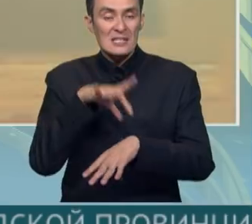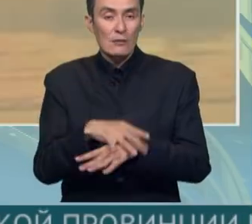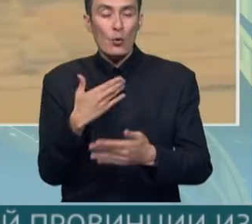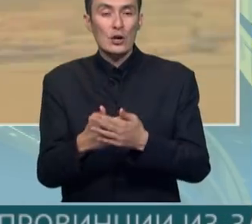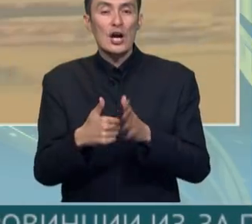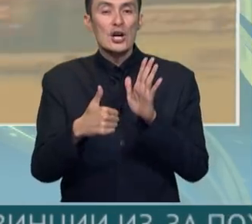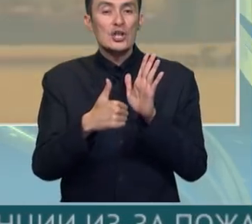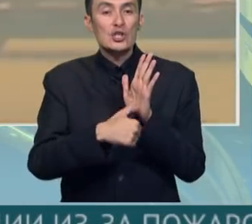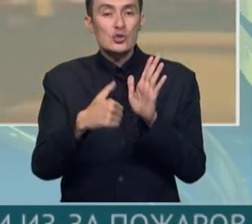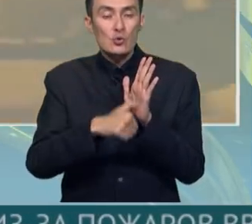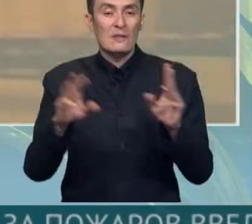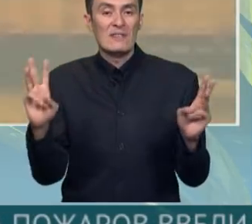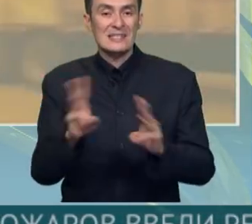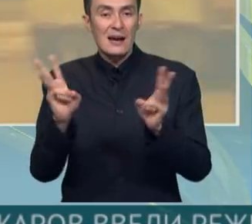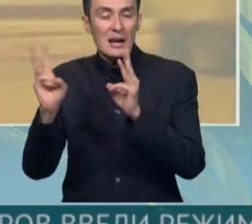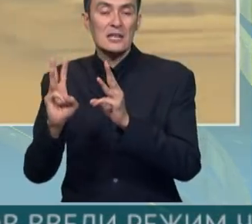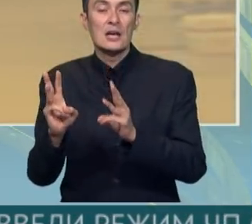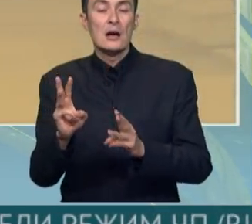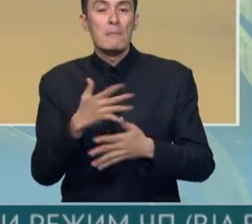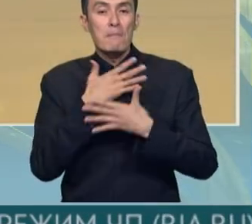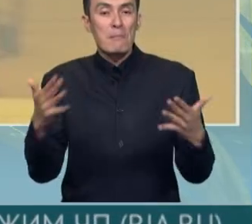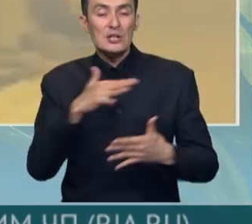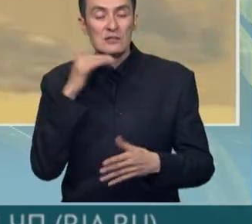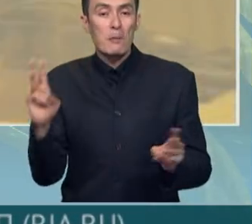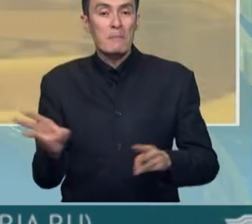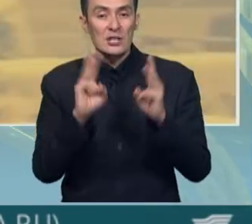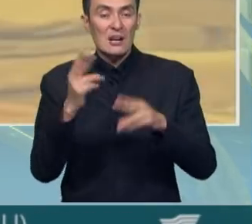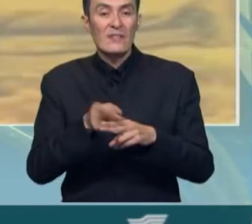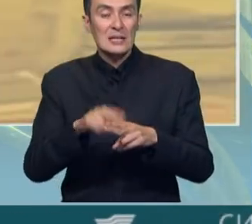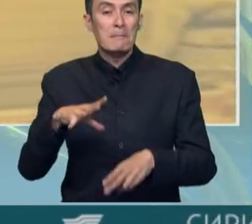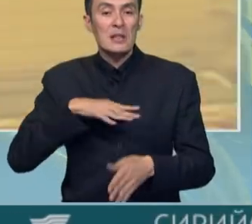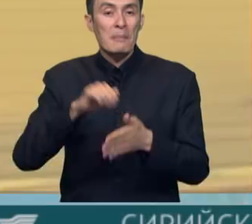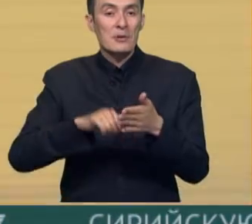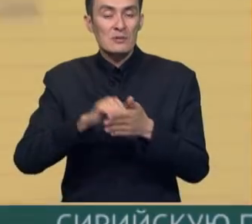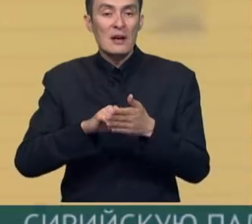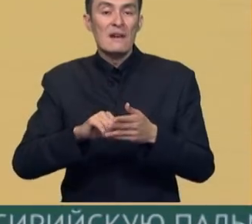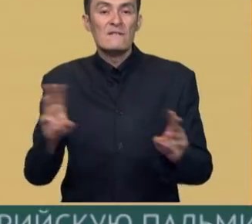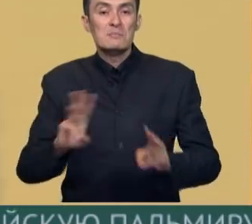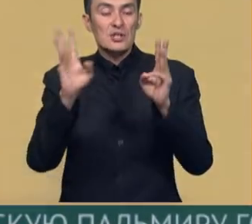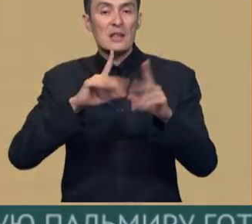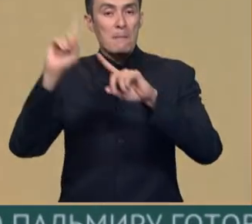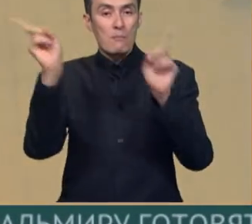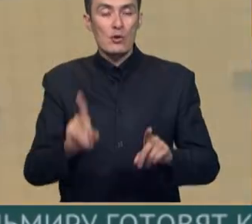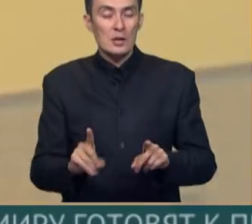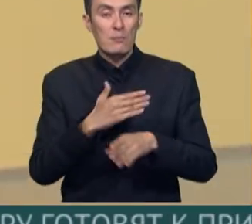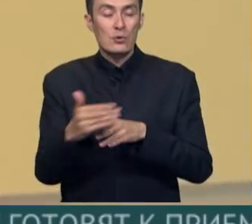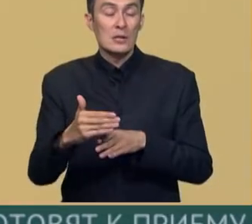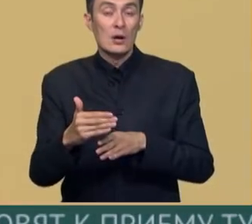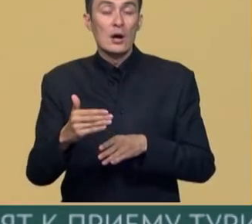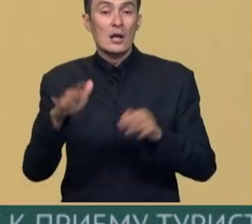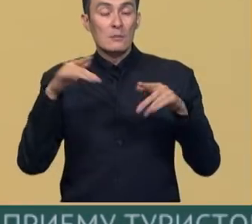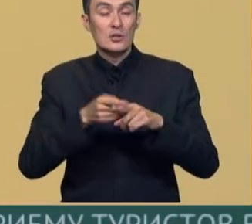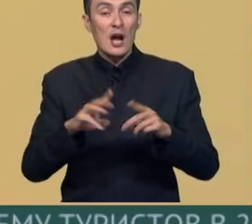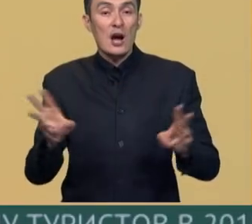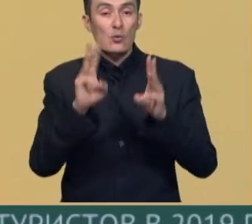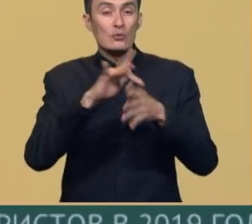зарегистрировано около 600 возгораний, причем большинство пожаров были вызваны вспышками молний после грозы. Огонь